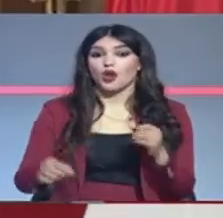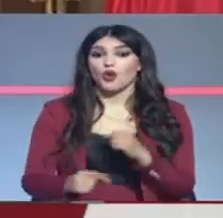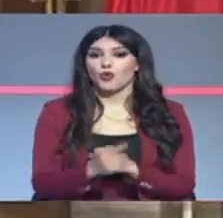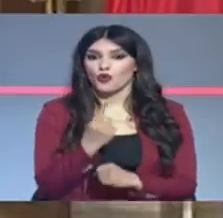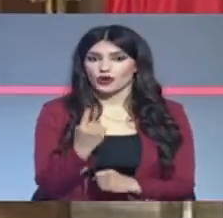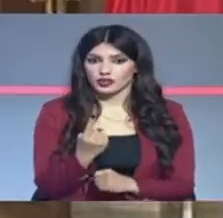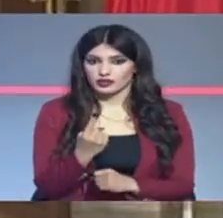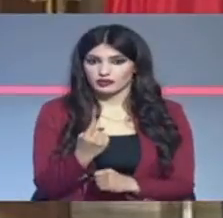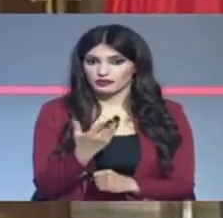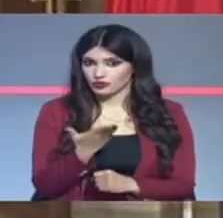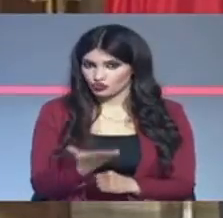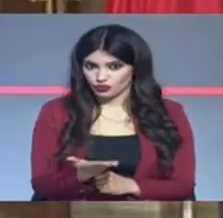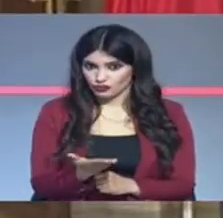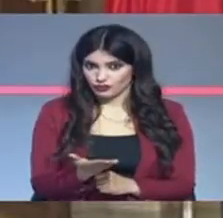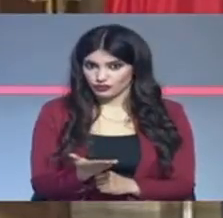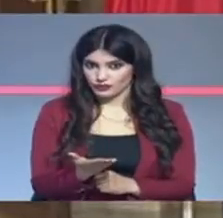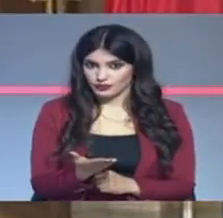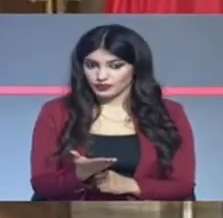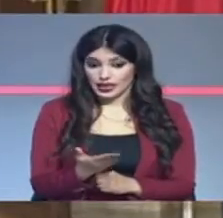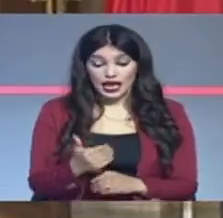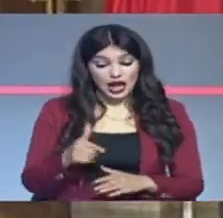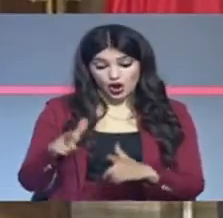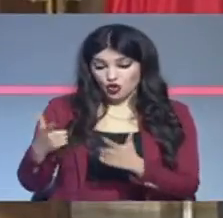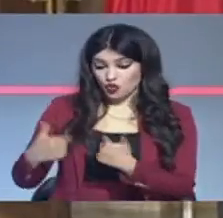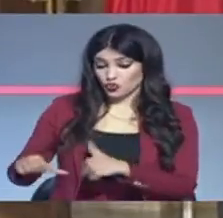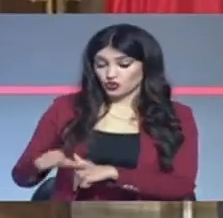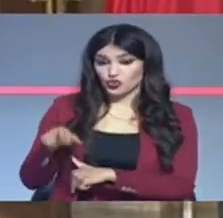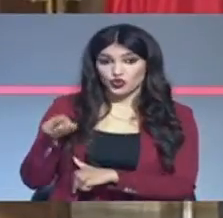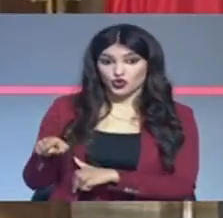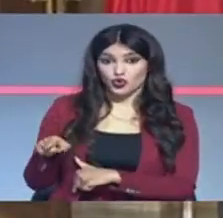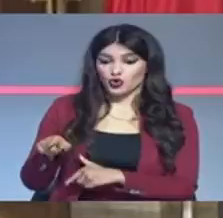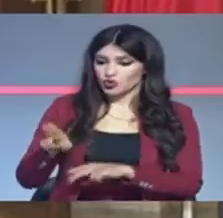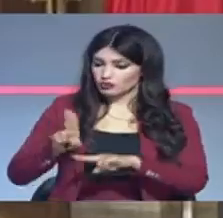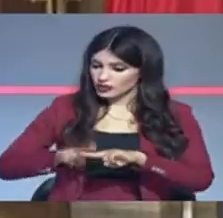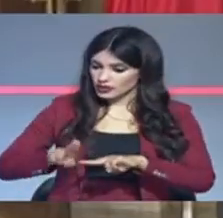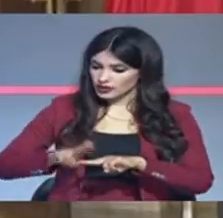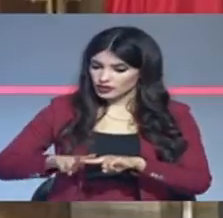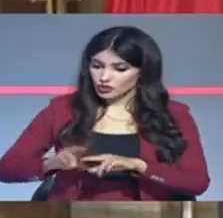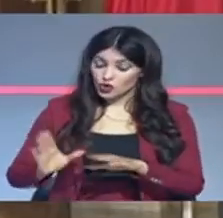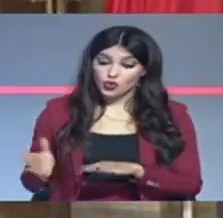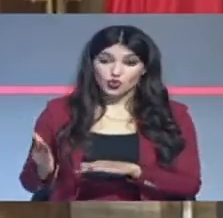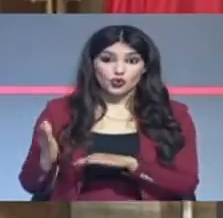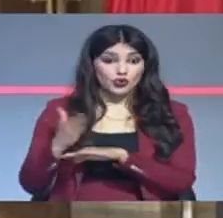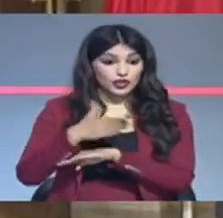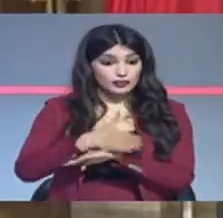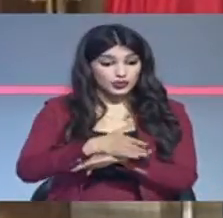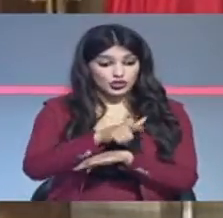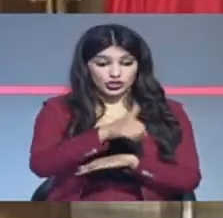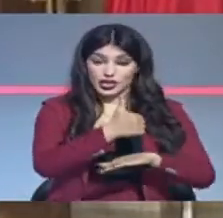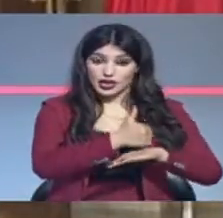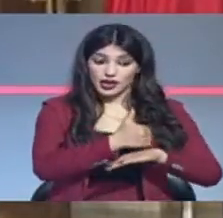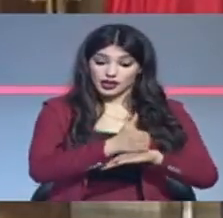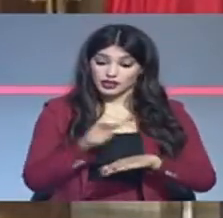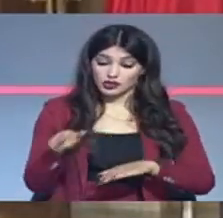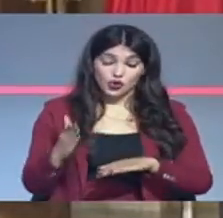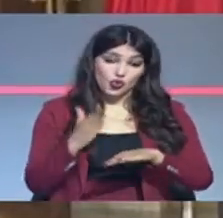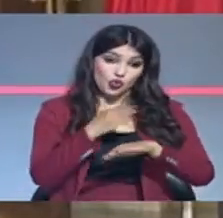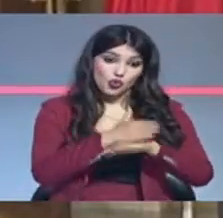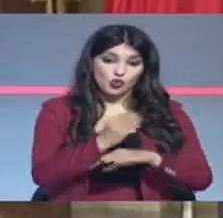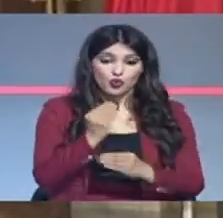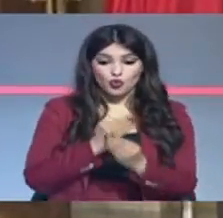يراجع رئيس الحكومه كل التسميات ويذهب من جديد الى رئيس الجمهوريه او